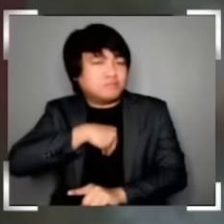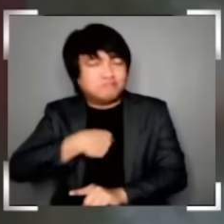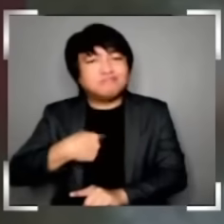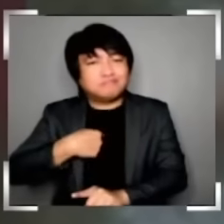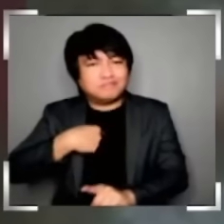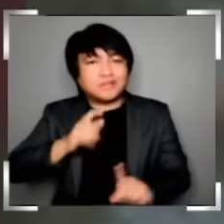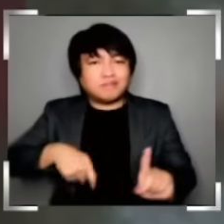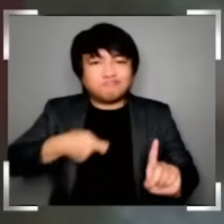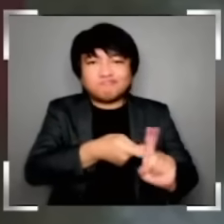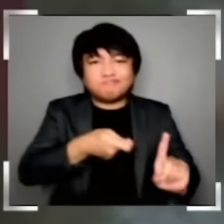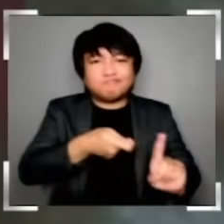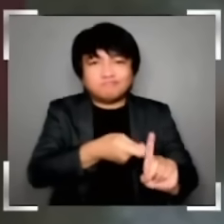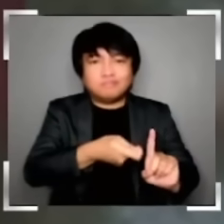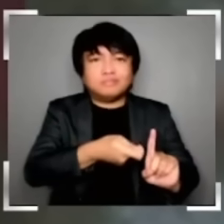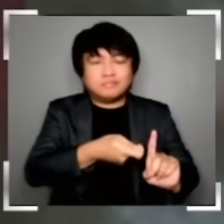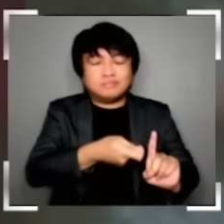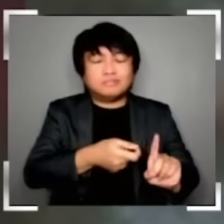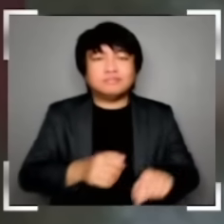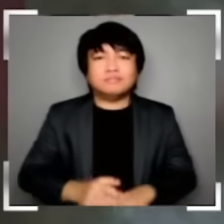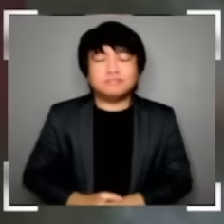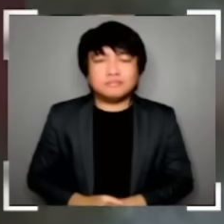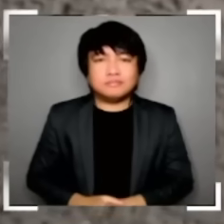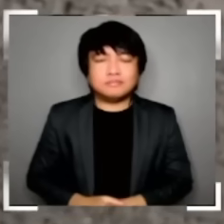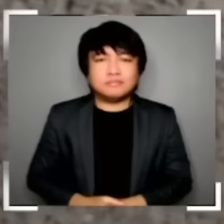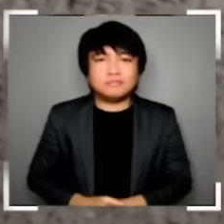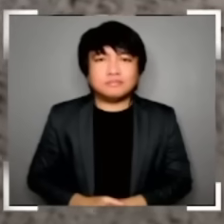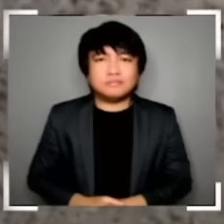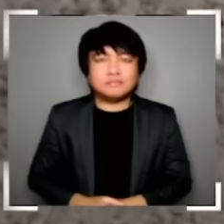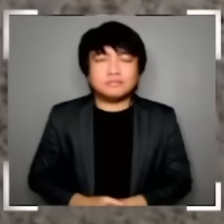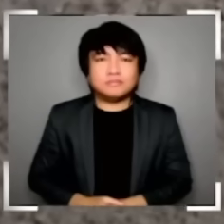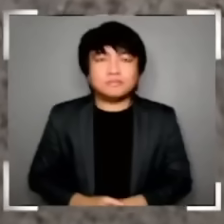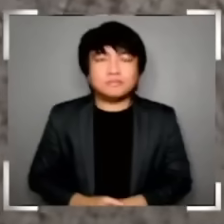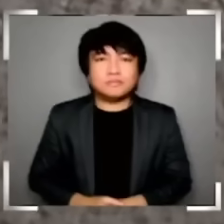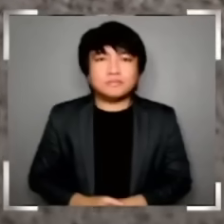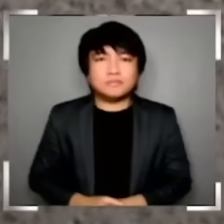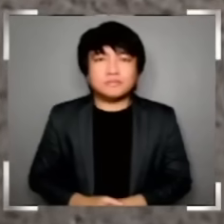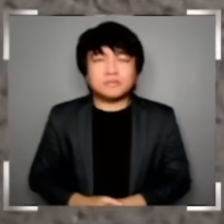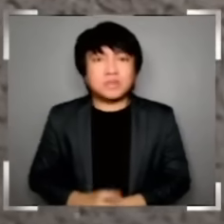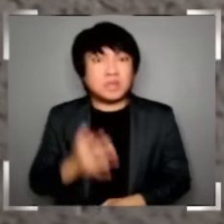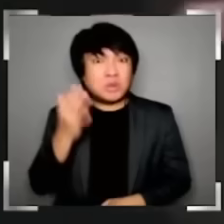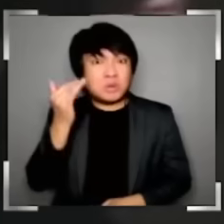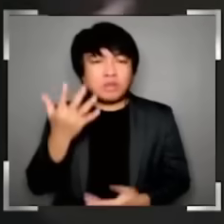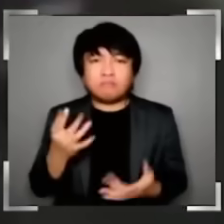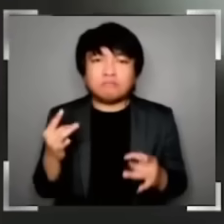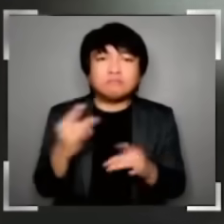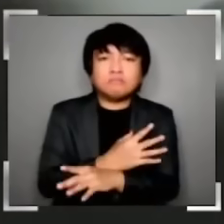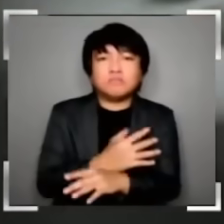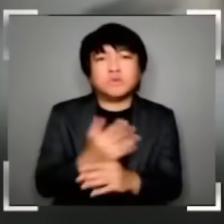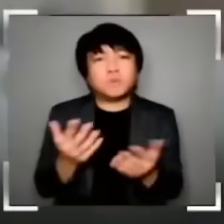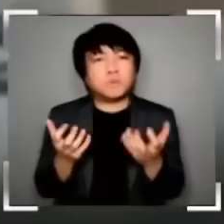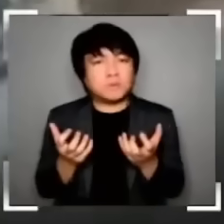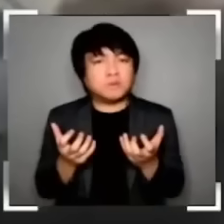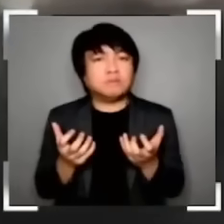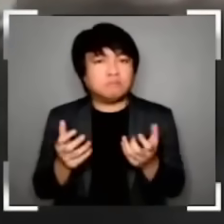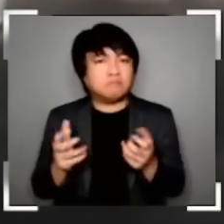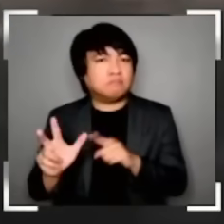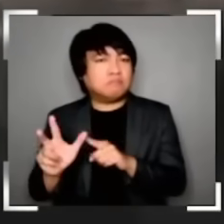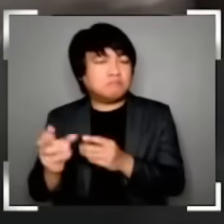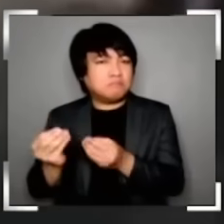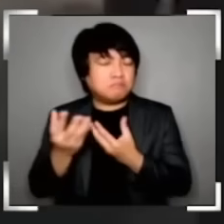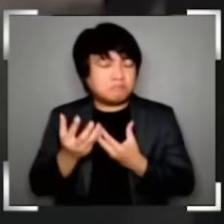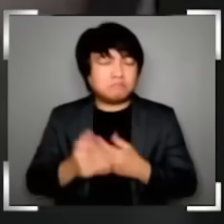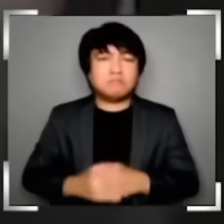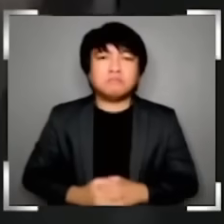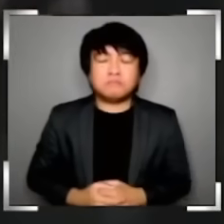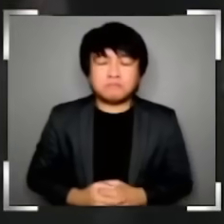sila, gusto sila magkargatan eh. Kaya kapangita sila, why sila sa kwarta nga inog-karga, inog-load para